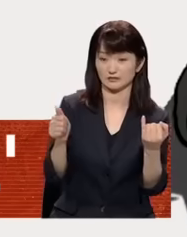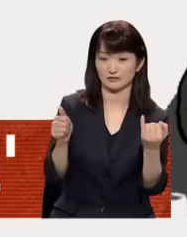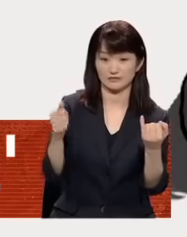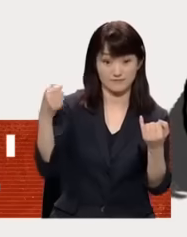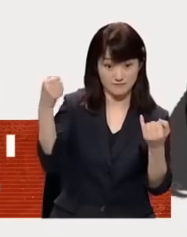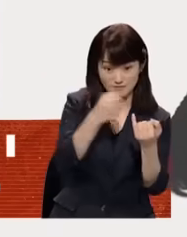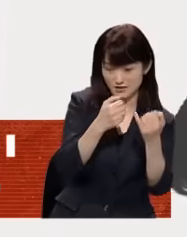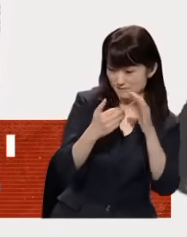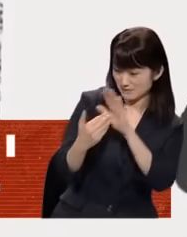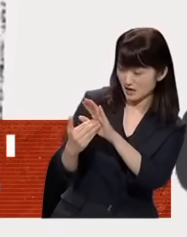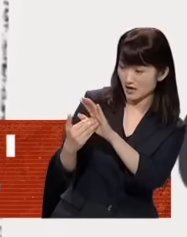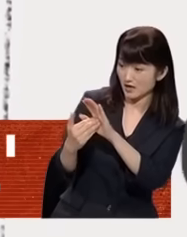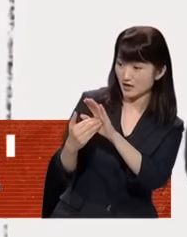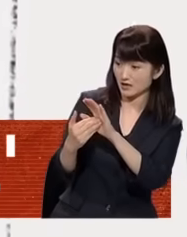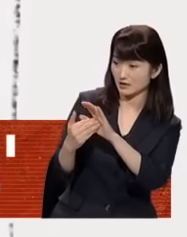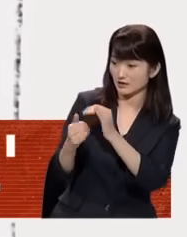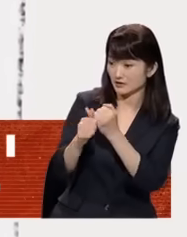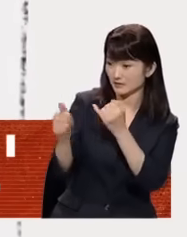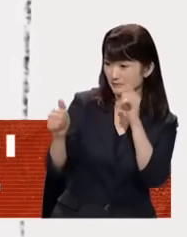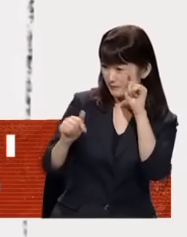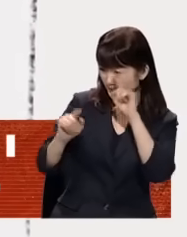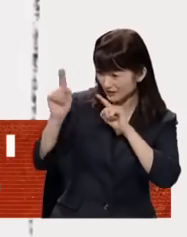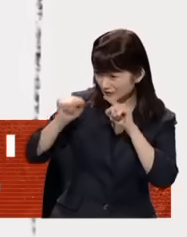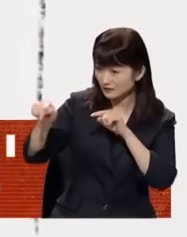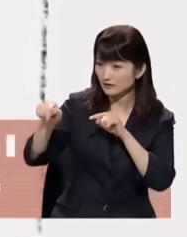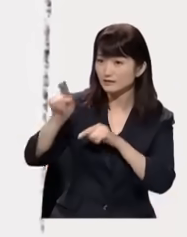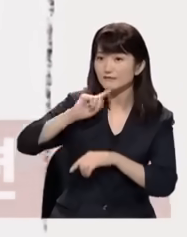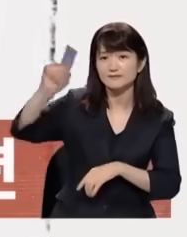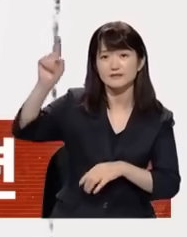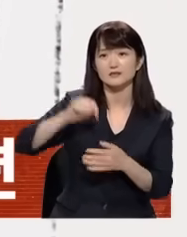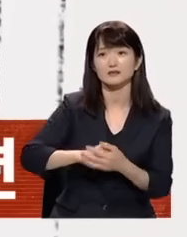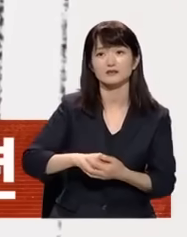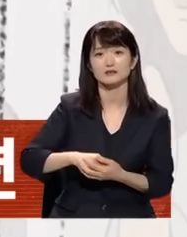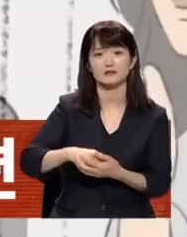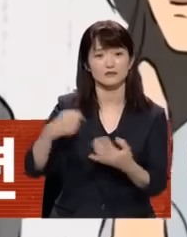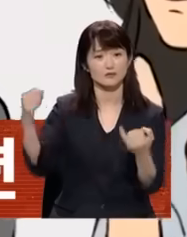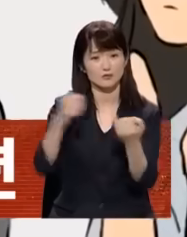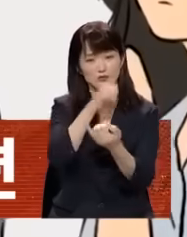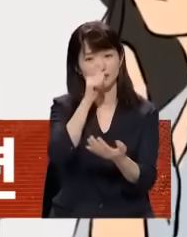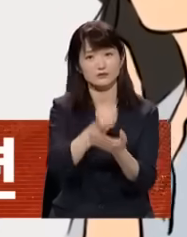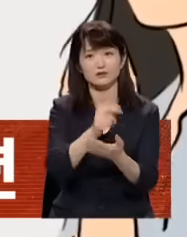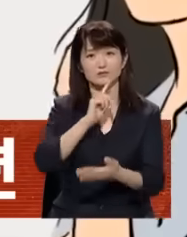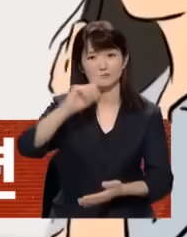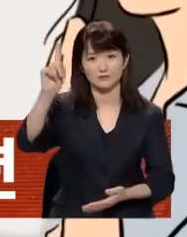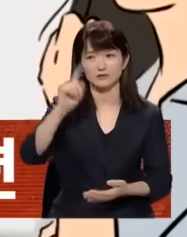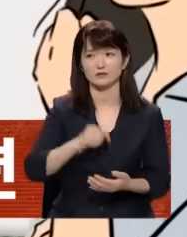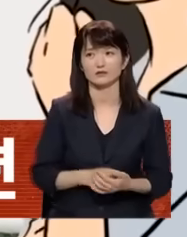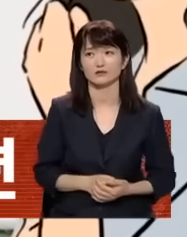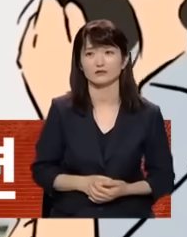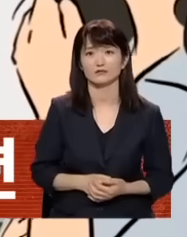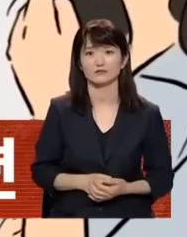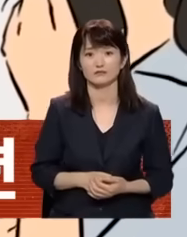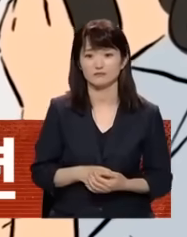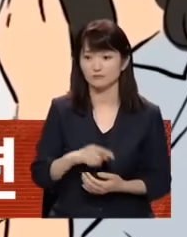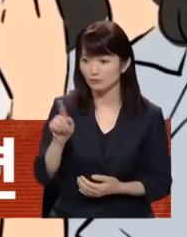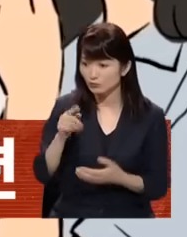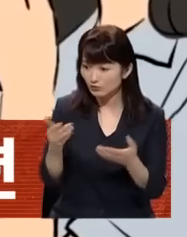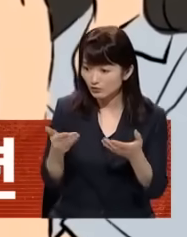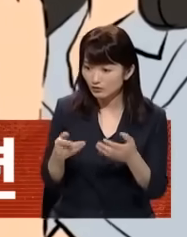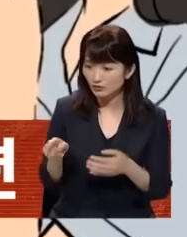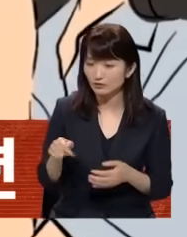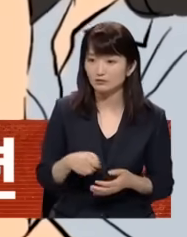과정에서 생긴 그 상처를 신고를 해서이 폭행죄로 고소를 하고요 그러니까 아내가 무슨